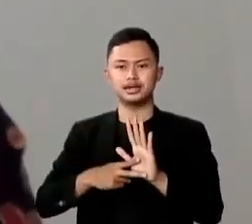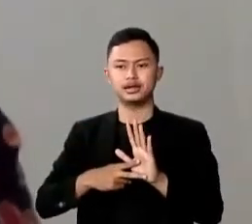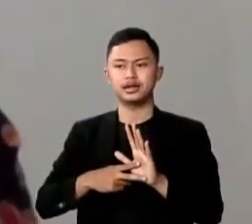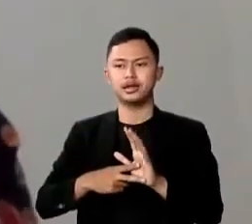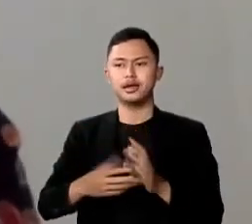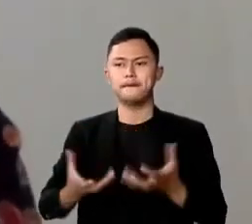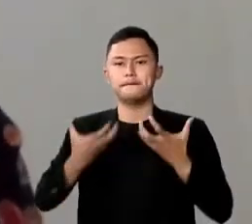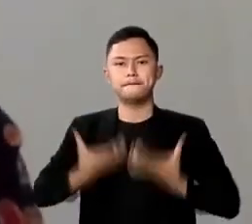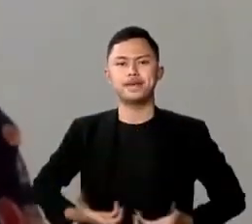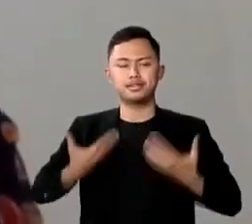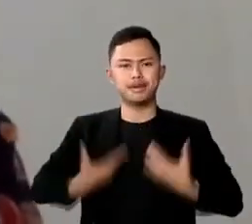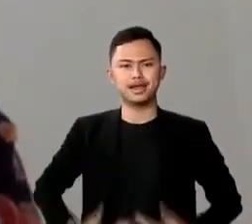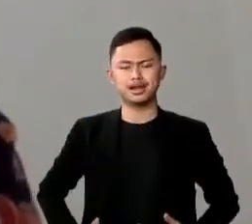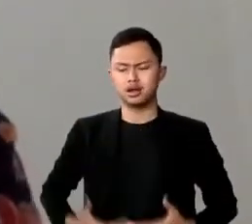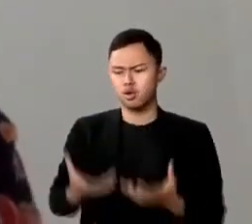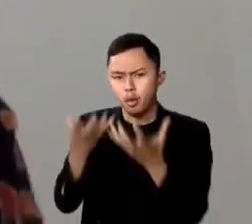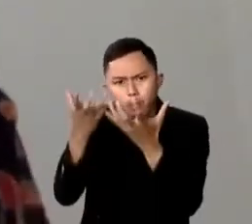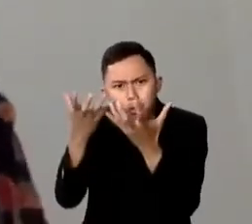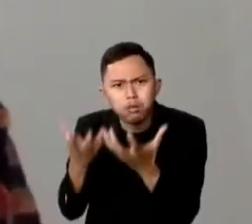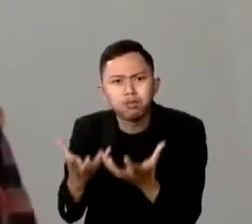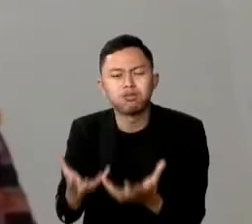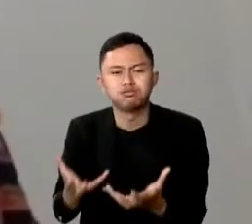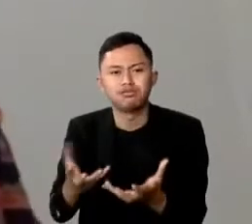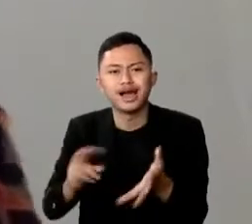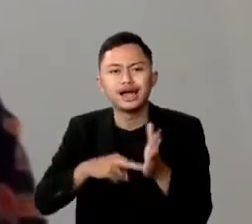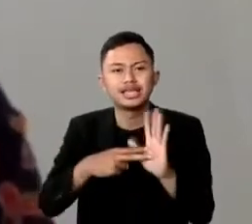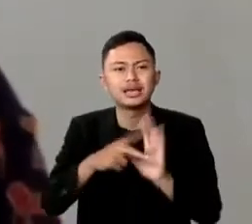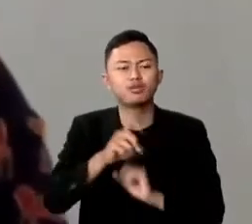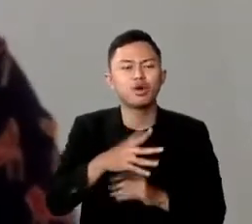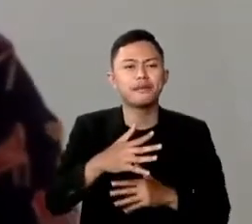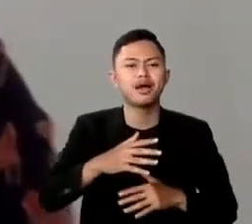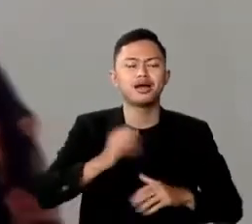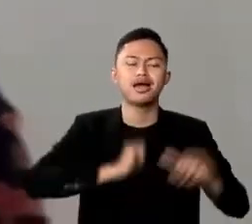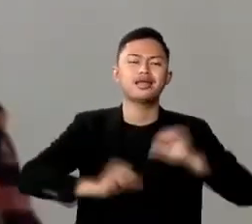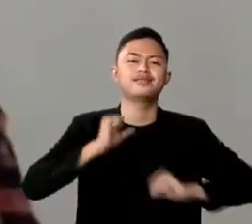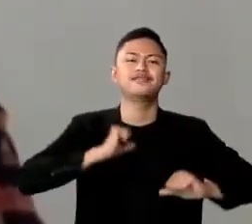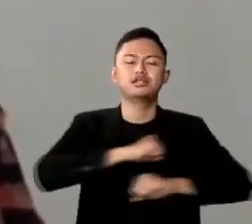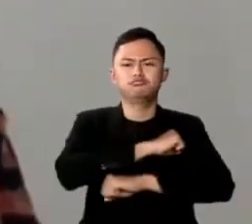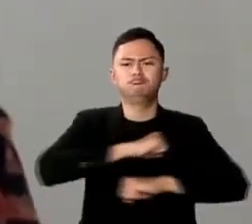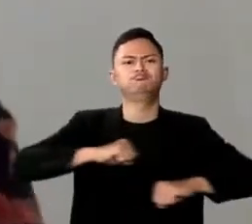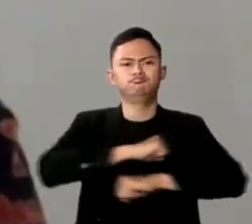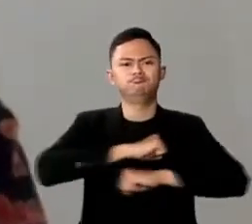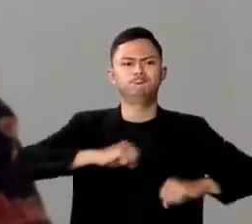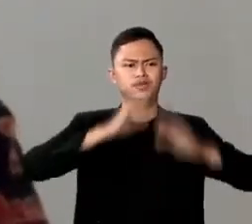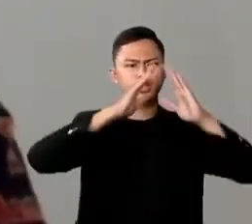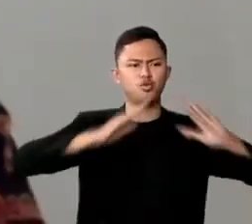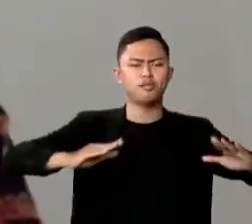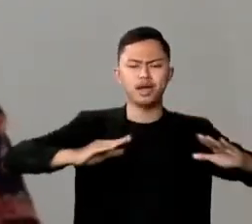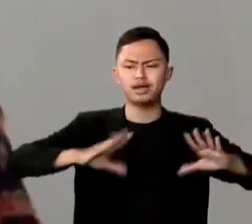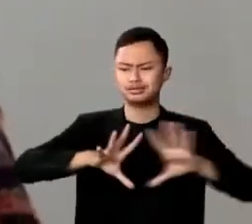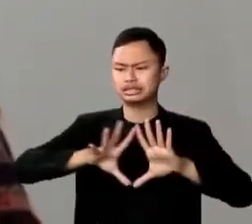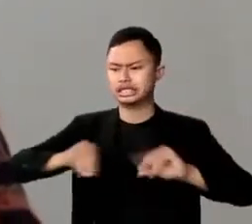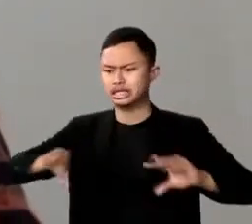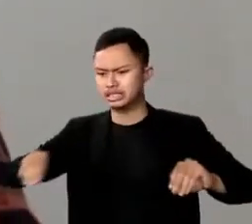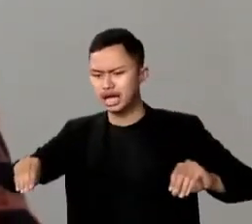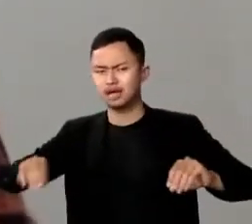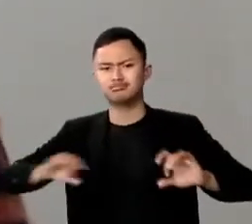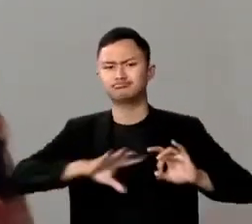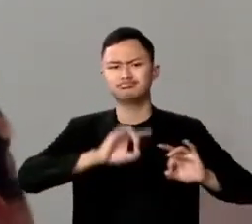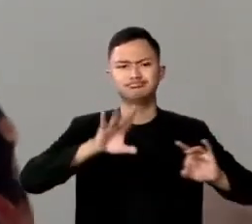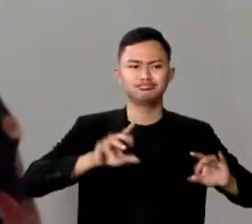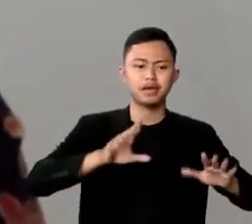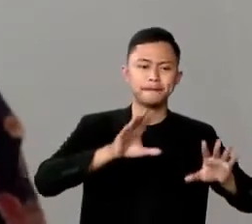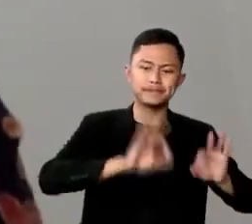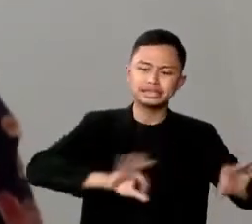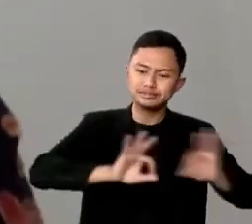setiap hari harus ada latihan fisik ya Hai mau jalan-jalan keliling rumah mau dia kerja bakti atau